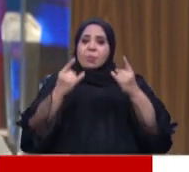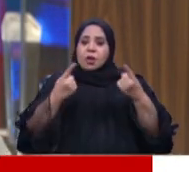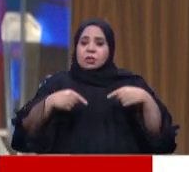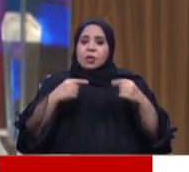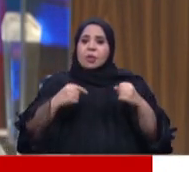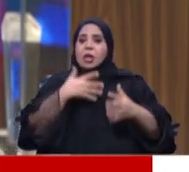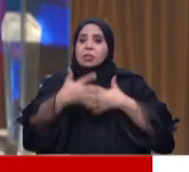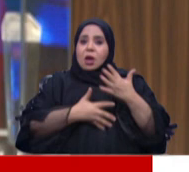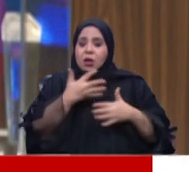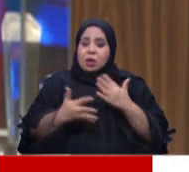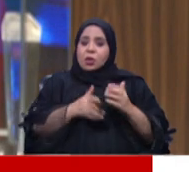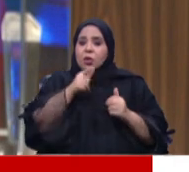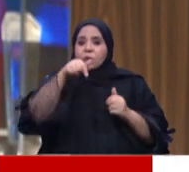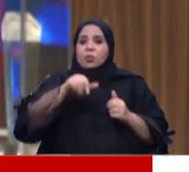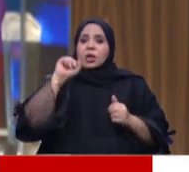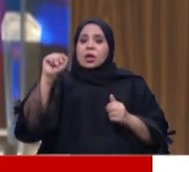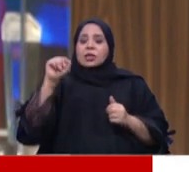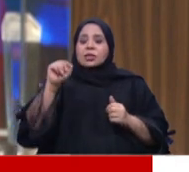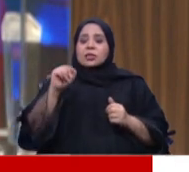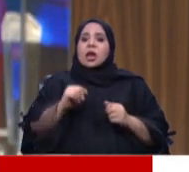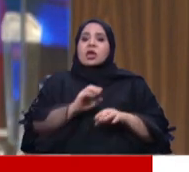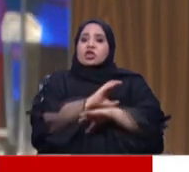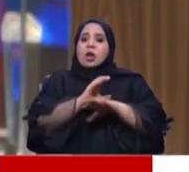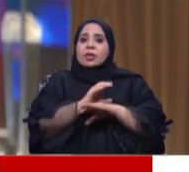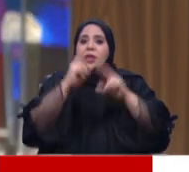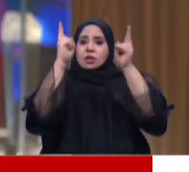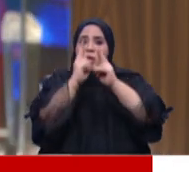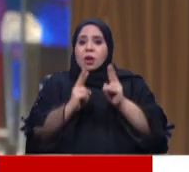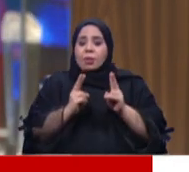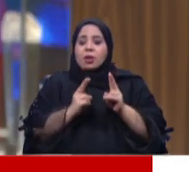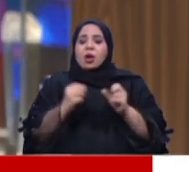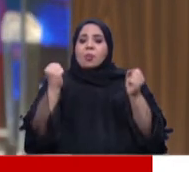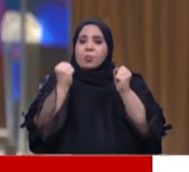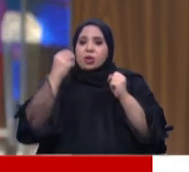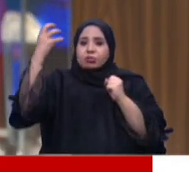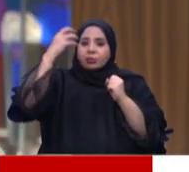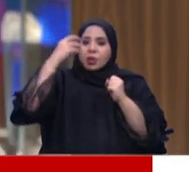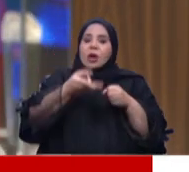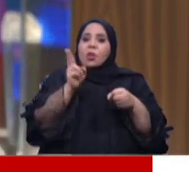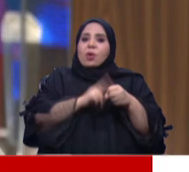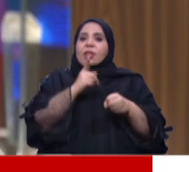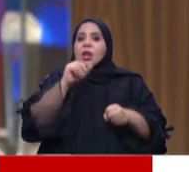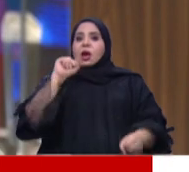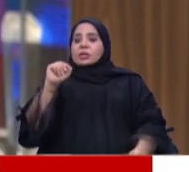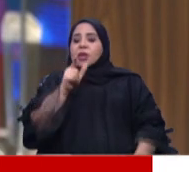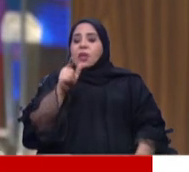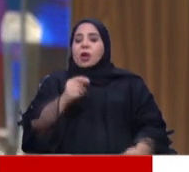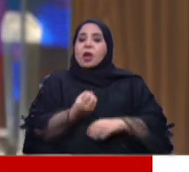بطاقات كفاءة الطاقة بالنسبة إلى الأجهزة الكهربائية منخفضة الجهد والمكيفات. فهذا بحد ذاته هو أحد